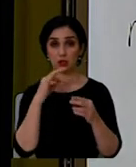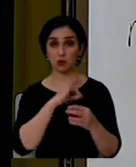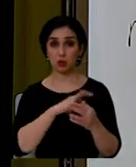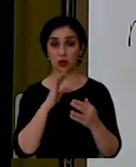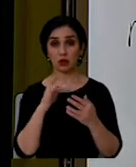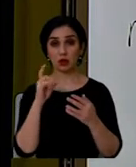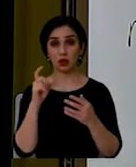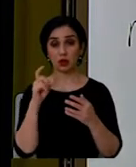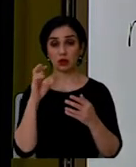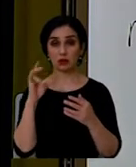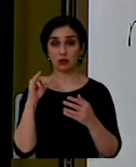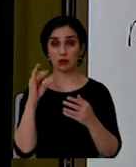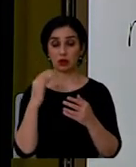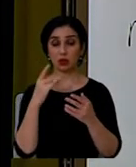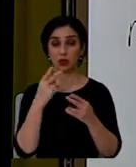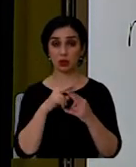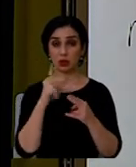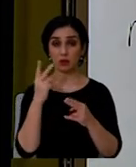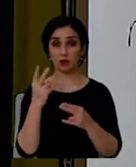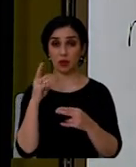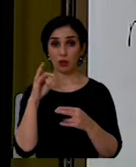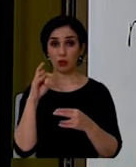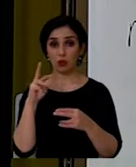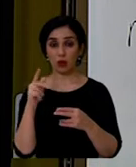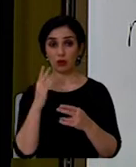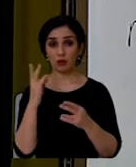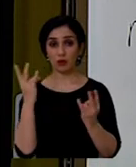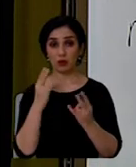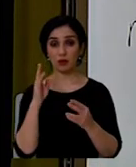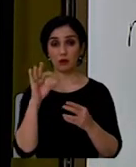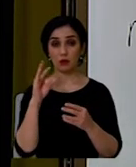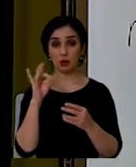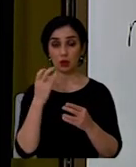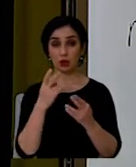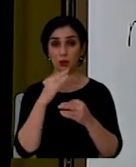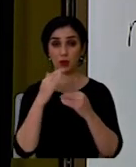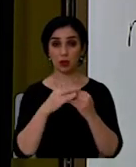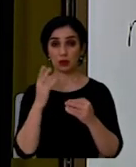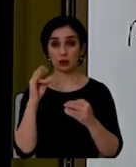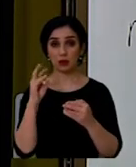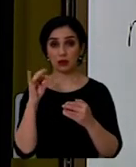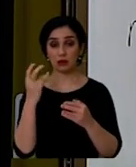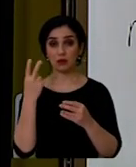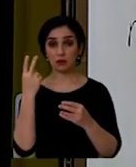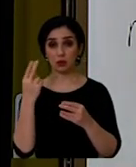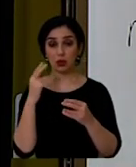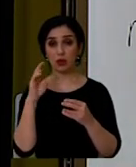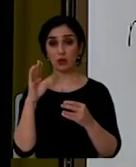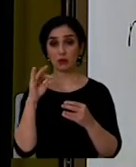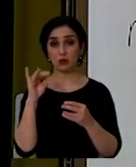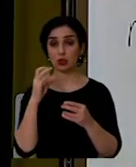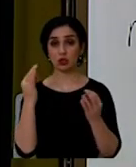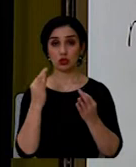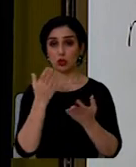количество хлорида натрия. Если у нас здесь 2 моль, нам нужно найти водорода. Перед хлоридом натрия стоит двоечка, перед водородом